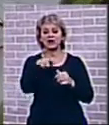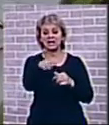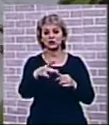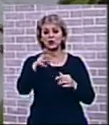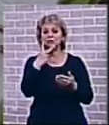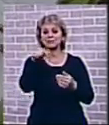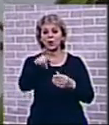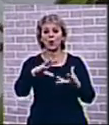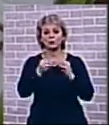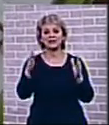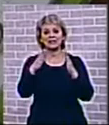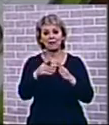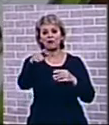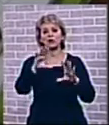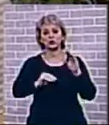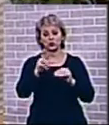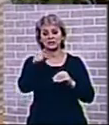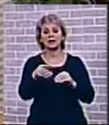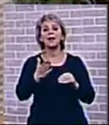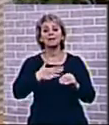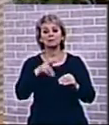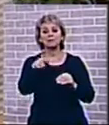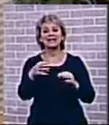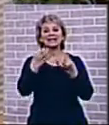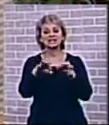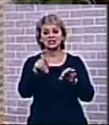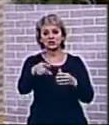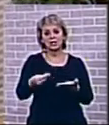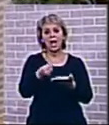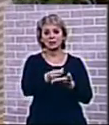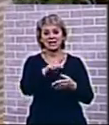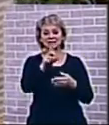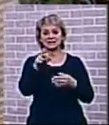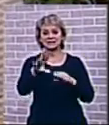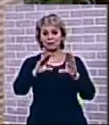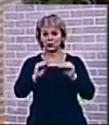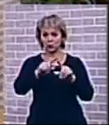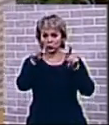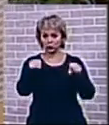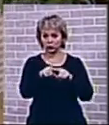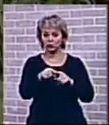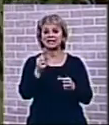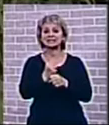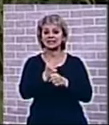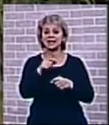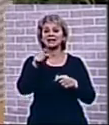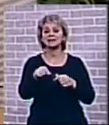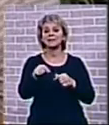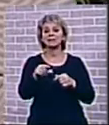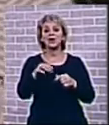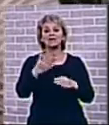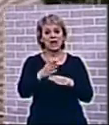рост показателей общедомового счетчика. Мы разрешили оплату за приборы учета произвести